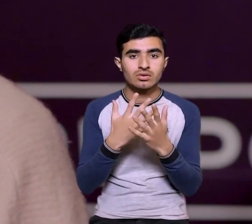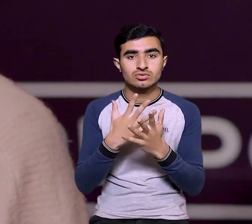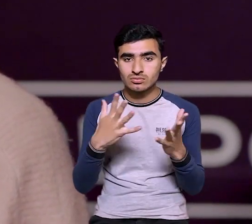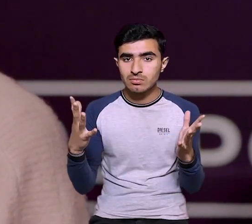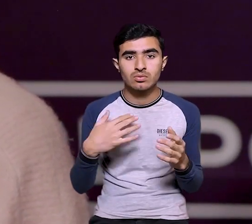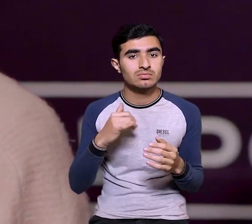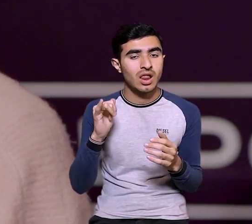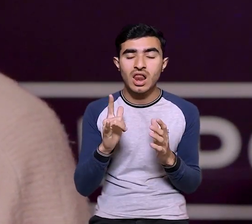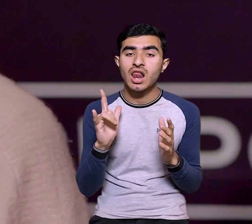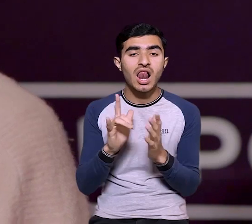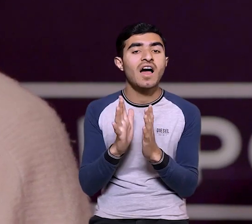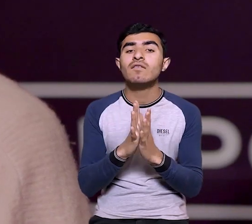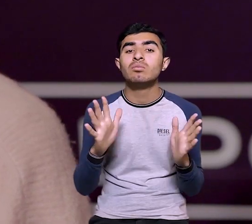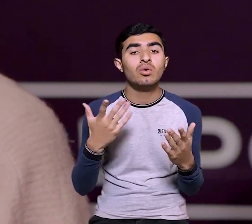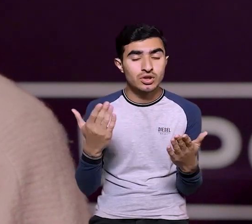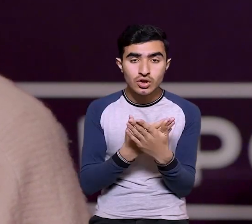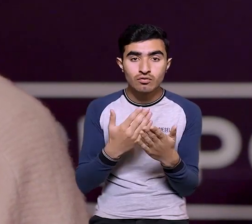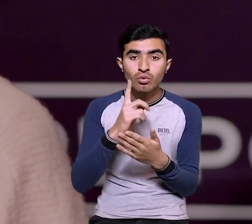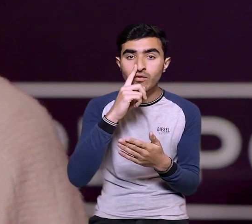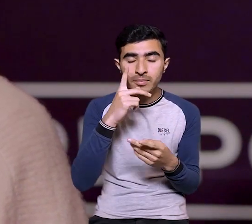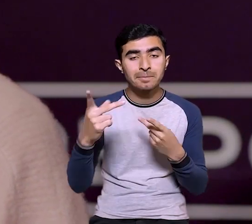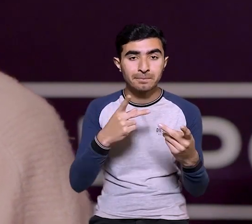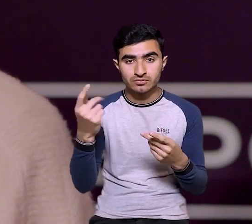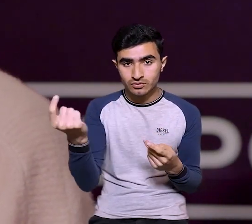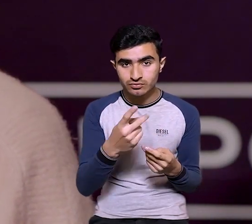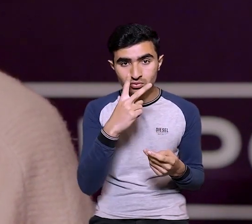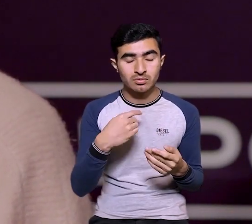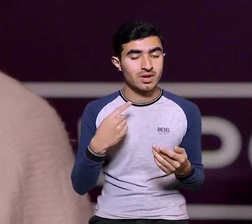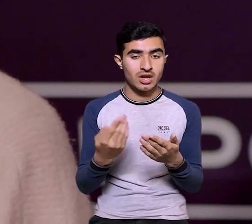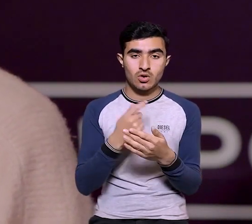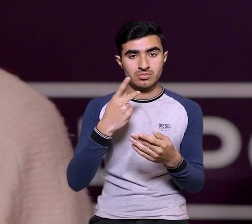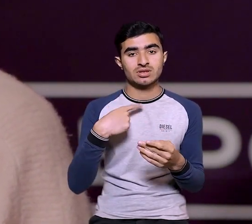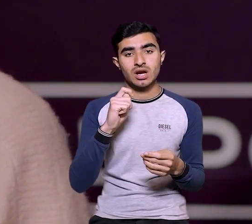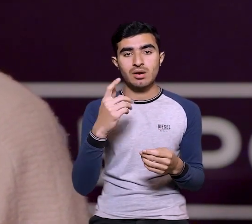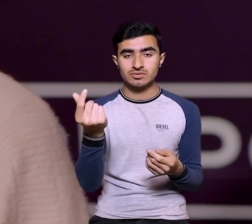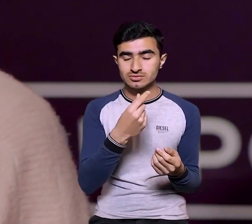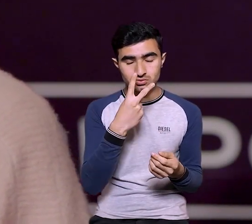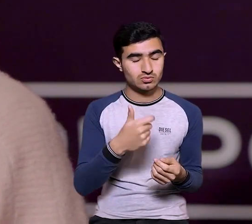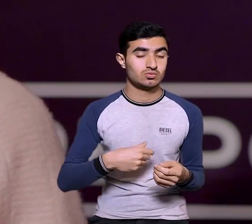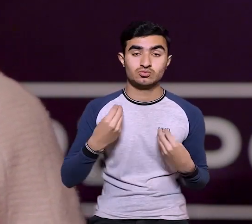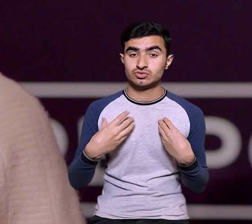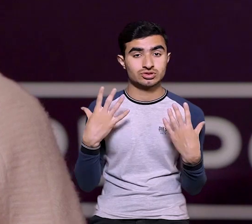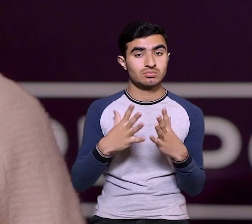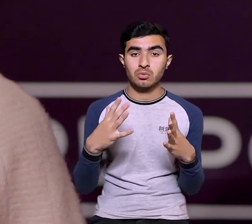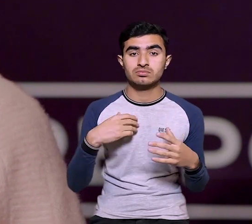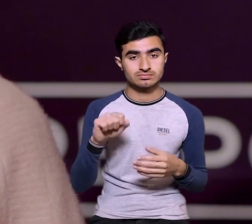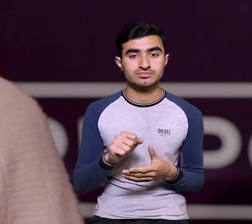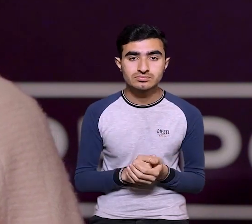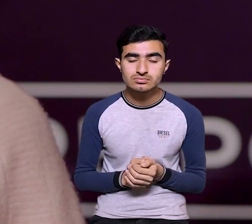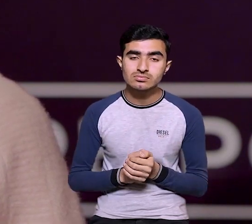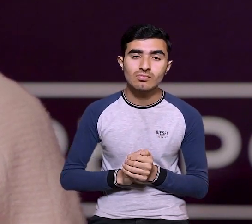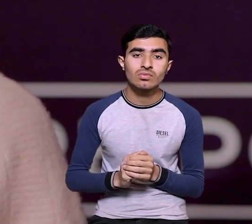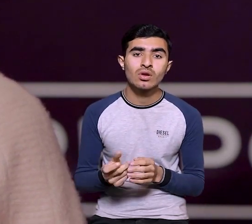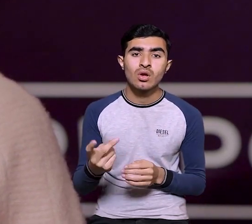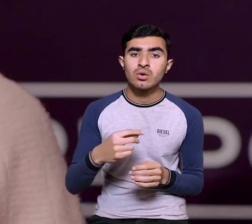दिस। जब हमारे पास नई से नई बिजनेसेस में ख़वातीन आती हैं और मुझे बताती हैं कि हम ये काम कर रहे हैं। अब इसमें जैसे मैं आपको जब हमारा